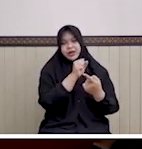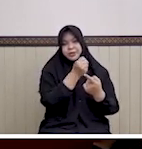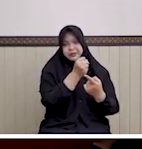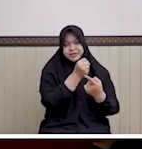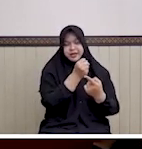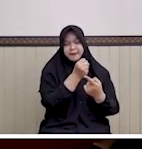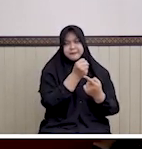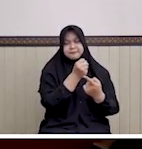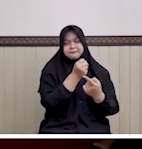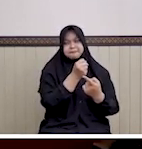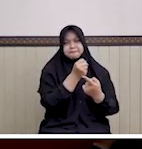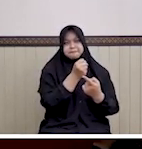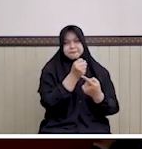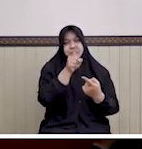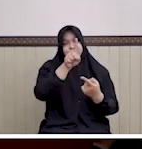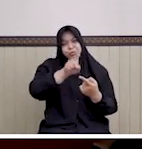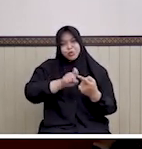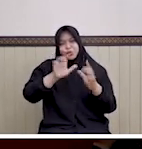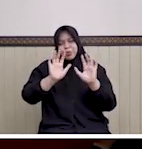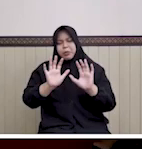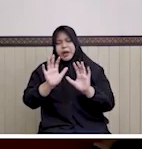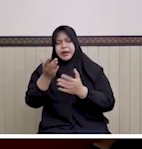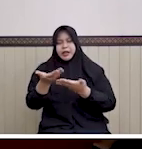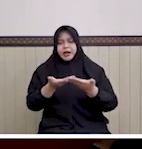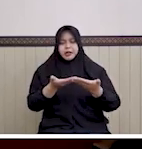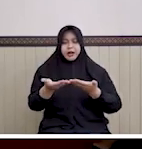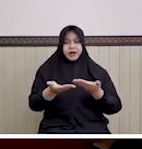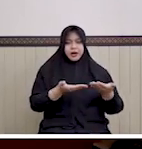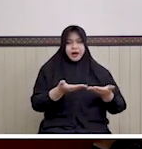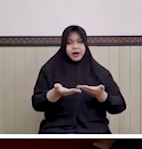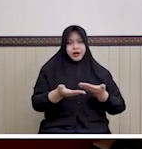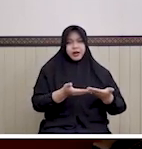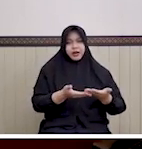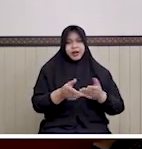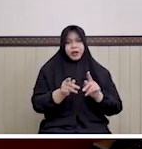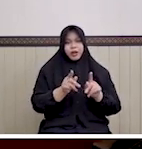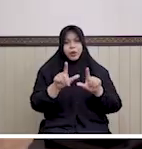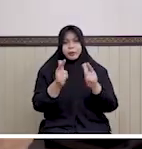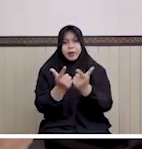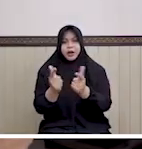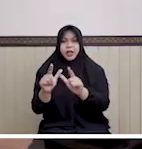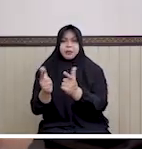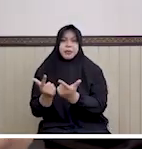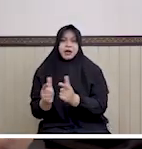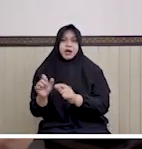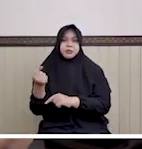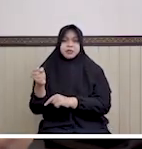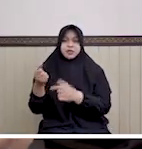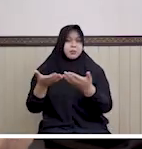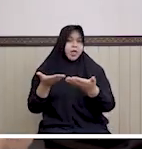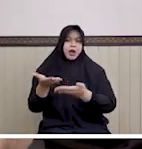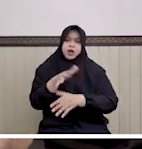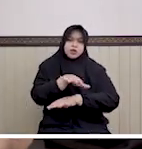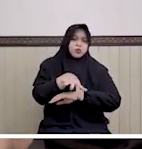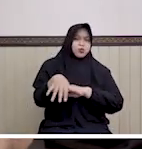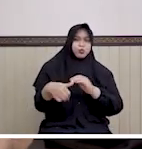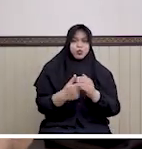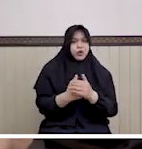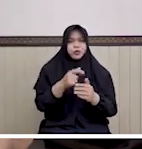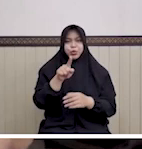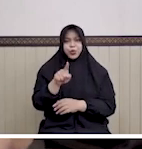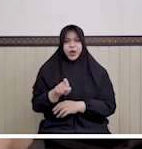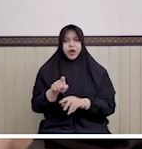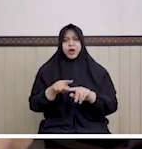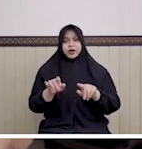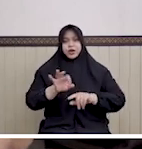layar pong membutuhkan banyak layanan yang di mana Eh lembaga tersebut tidak mampu melayani itu karena ke